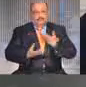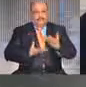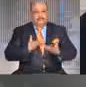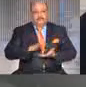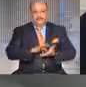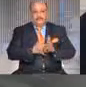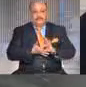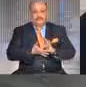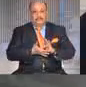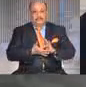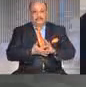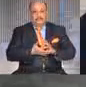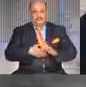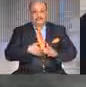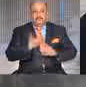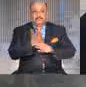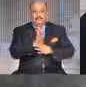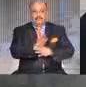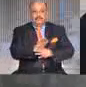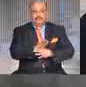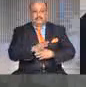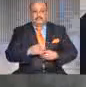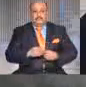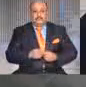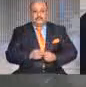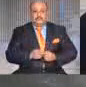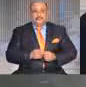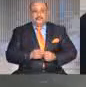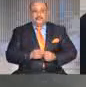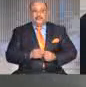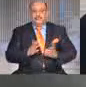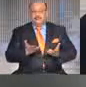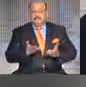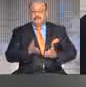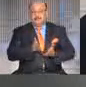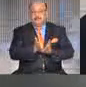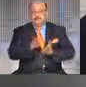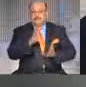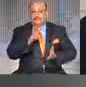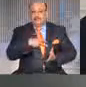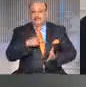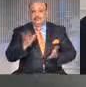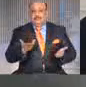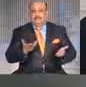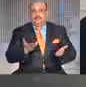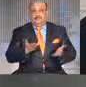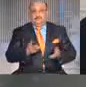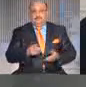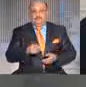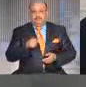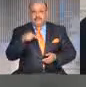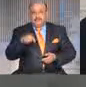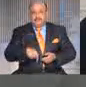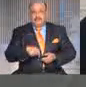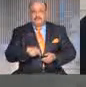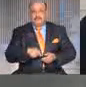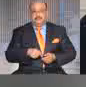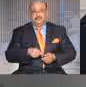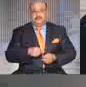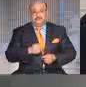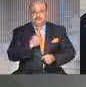بالمواثيق والعهود والثقافة الكونية التي تمكنهن من الحضور والفعل